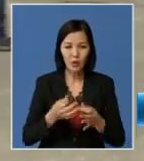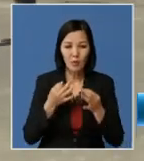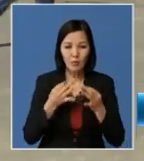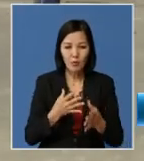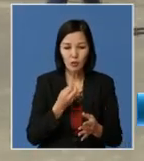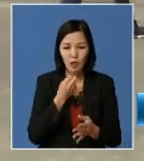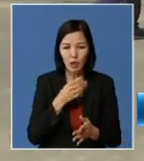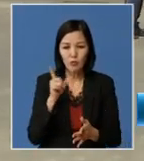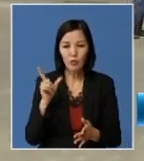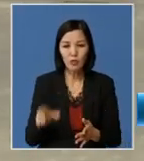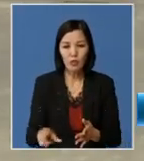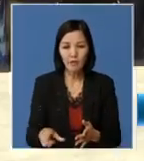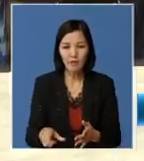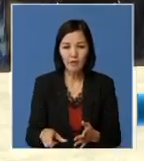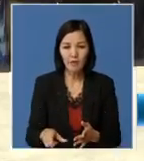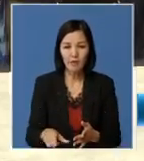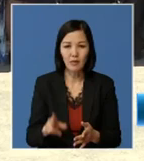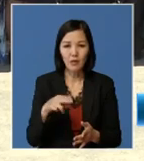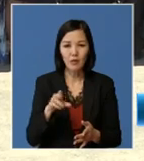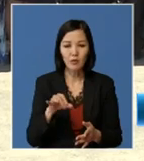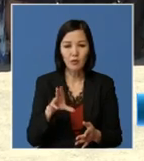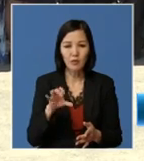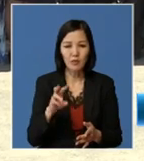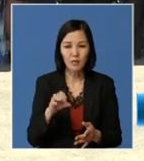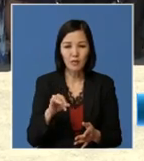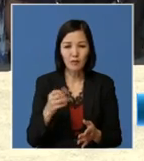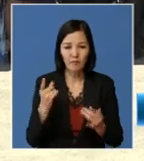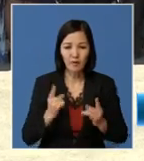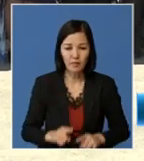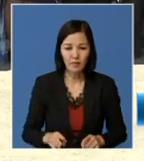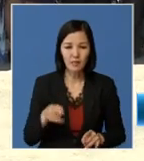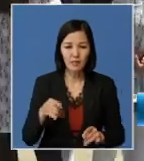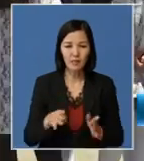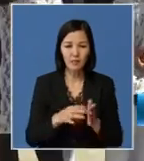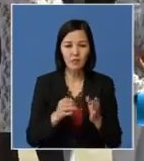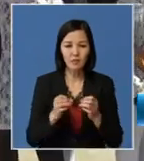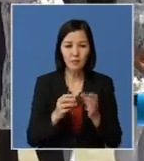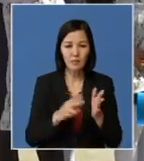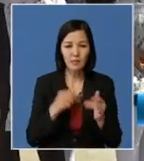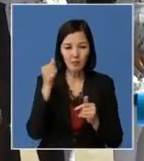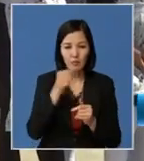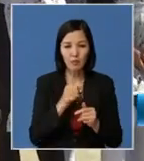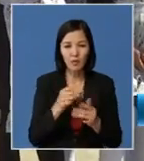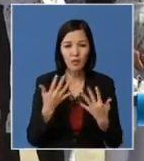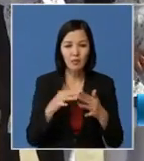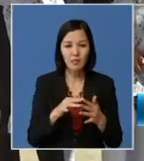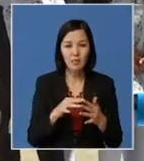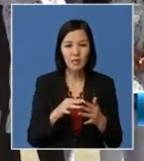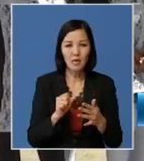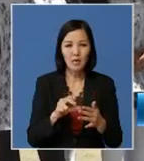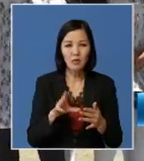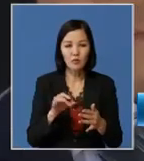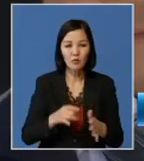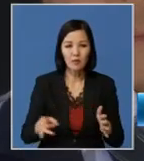хороший человек. Все это о Нусипеке Дюсекенове. Мужчина родился в 1917 году в селе Кукузек Аксузского района.